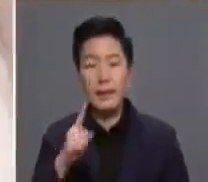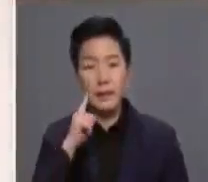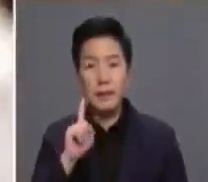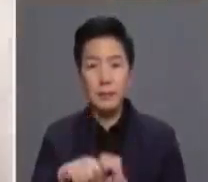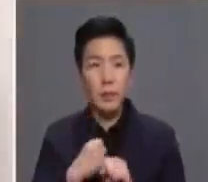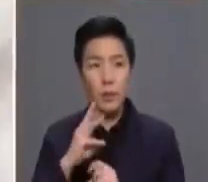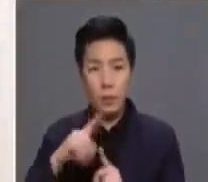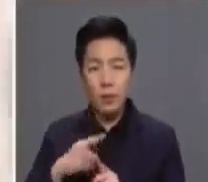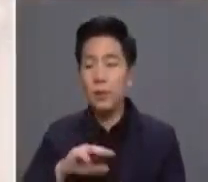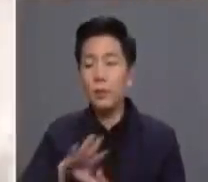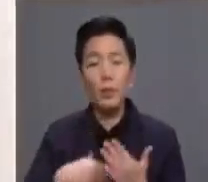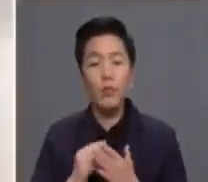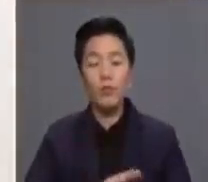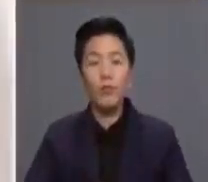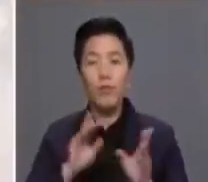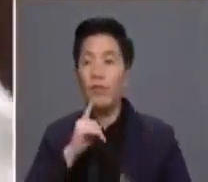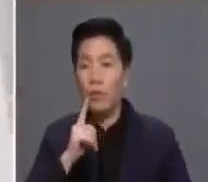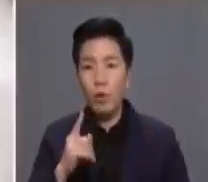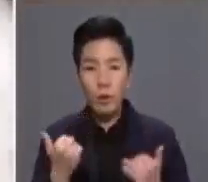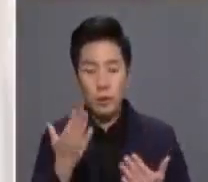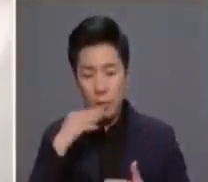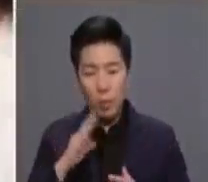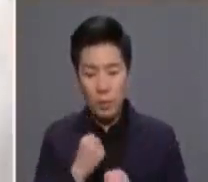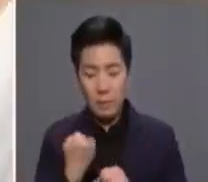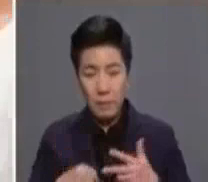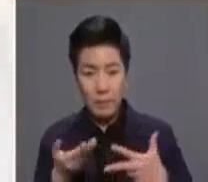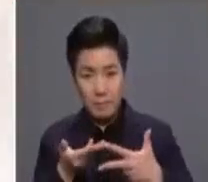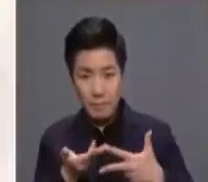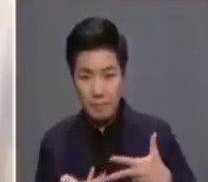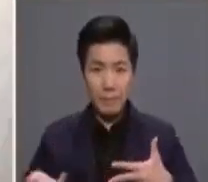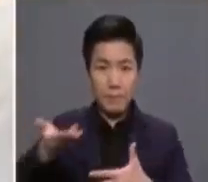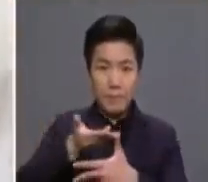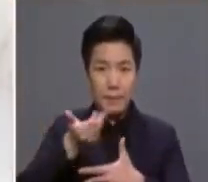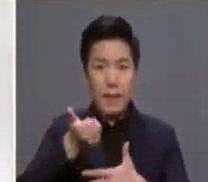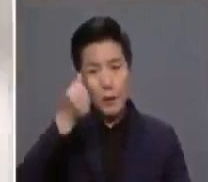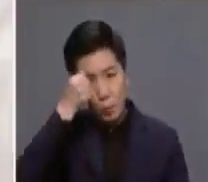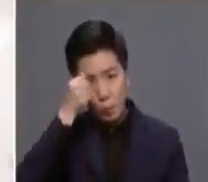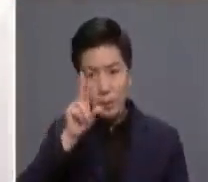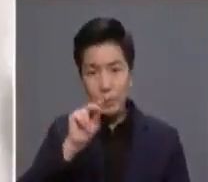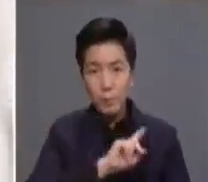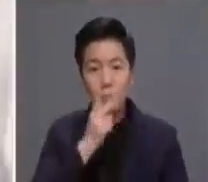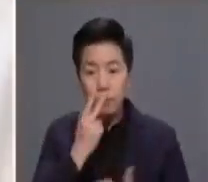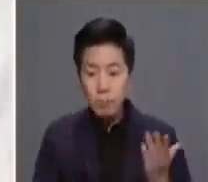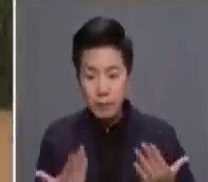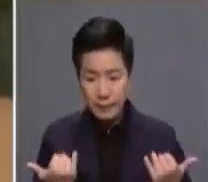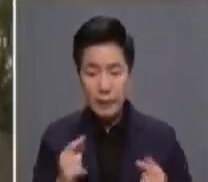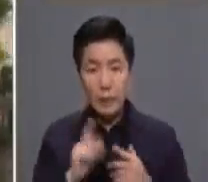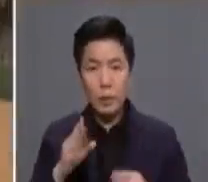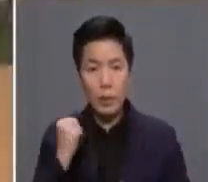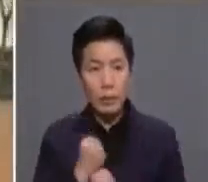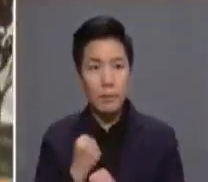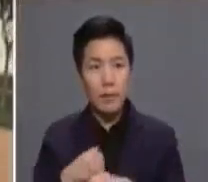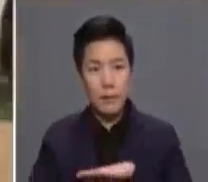ส่วนที่เหลือพิพากษายกฟ้องนะครับโดยจำเลยมีสิทธิ์ยื่นฎีกานะครับภายใน30วันวันนี้เนี่ยจำเลยก็เ